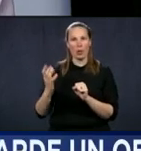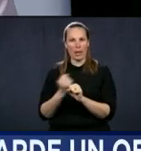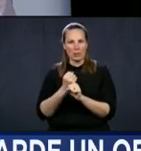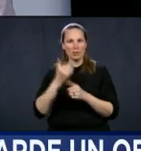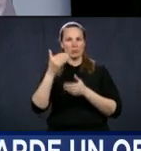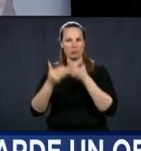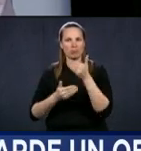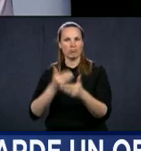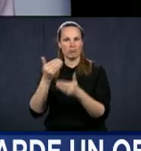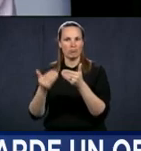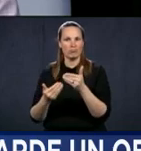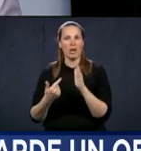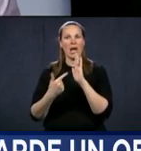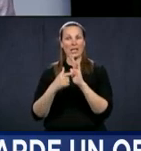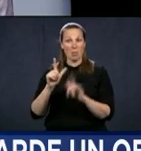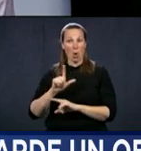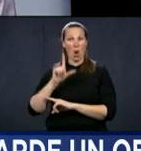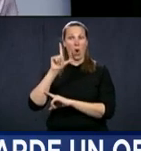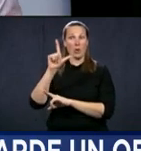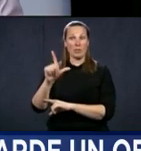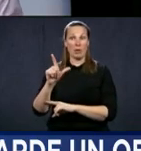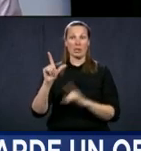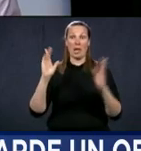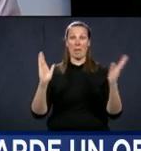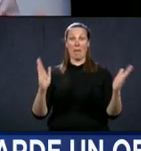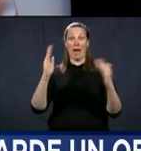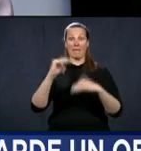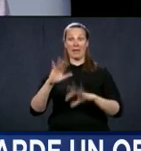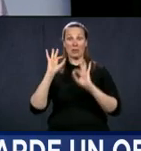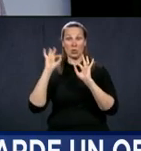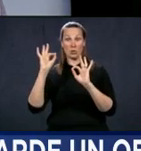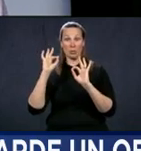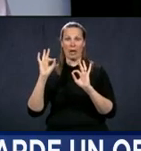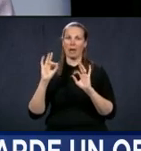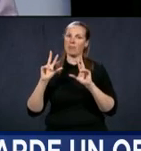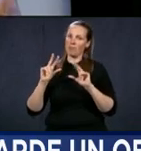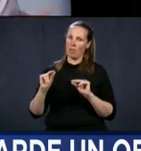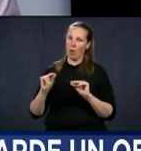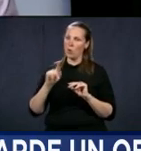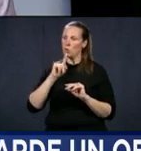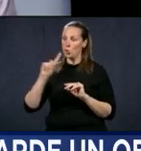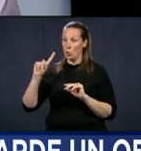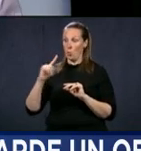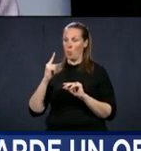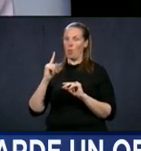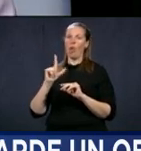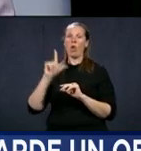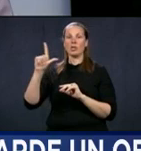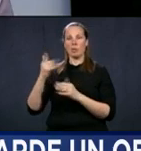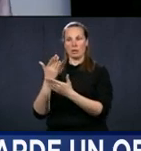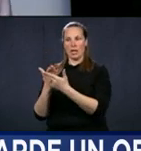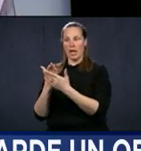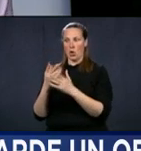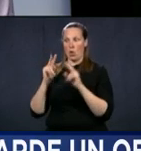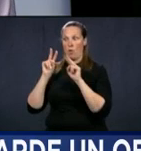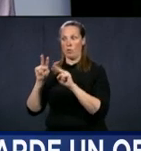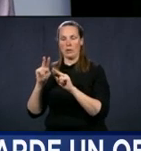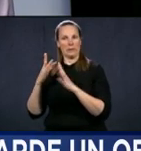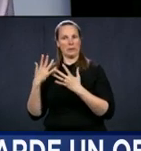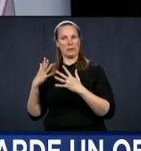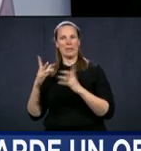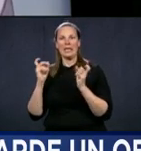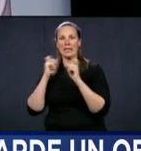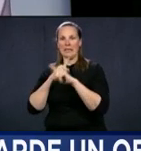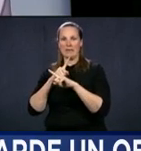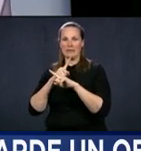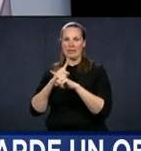Là. À partir de lundi prochain, probablement qu'il va y avoir des cas, une école, ça ne marche pas, une école, trop d'élèves, il va manquer quelque chose à une école. C'est fort